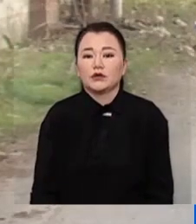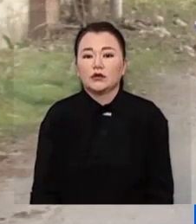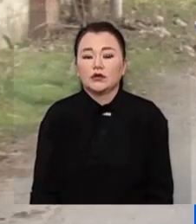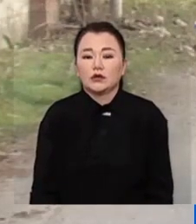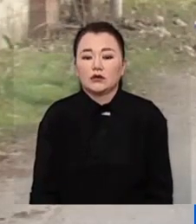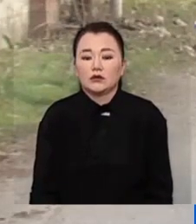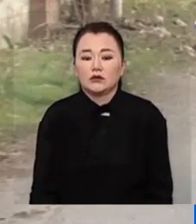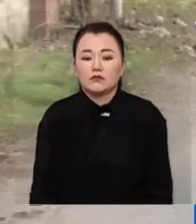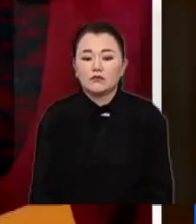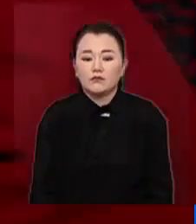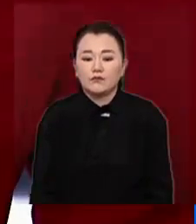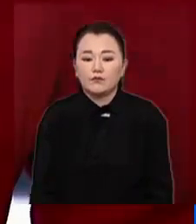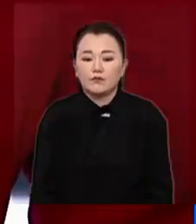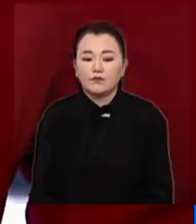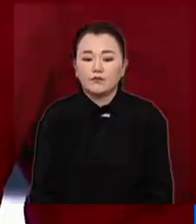Информбюро.